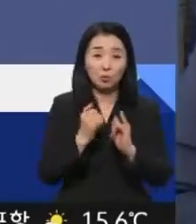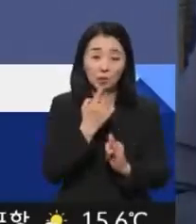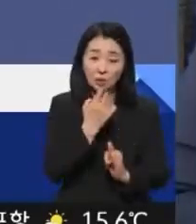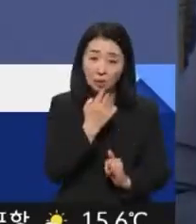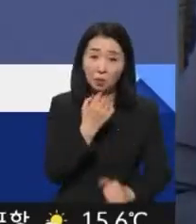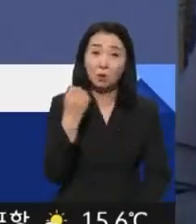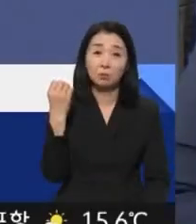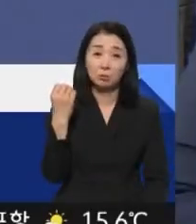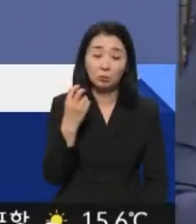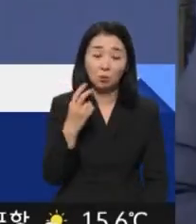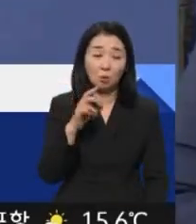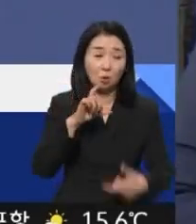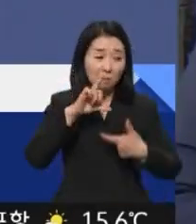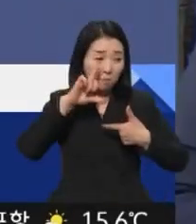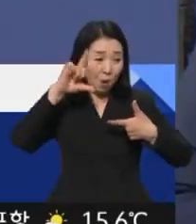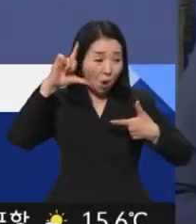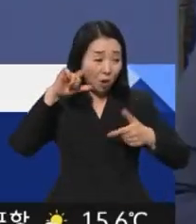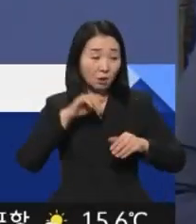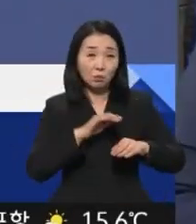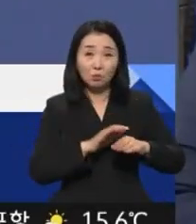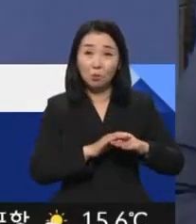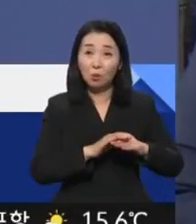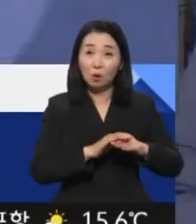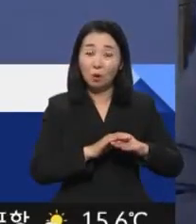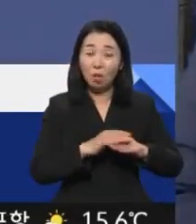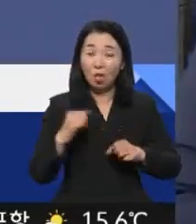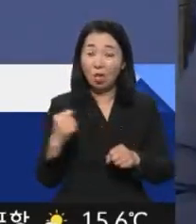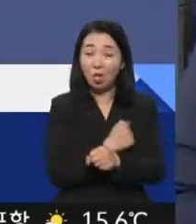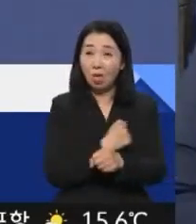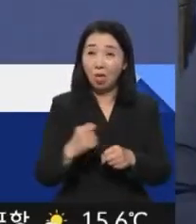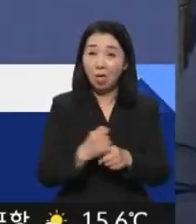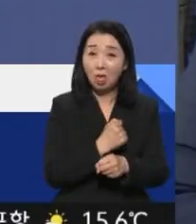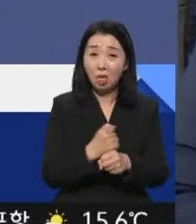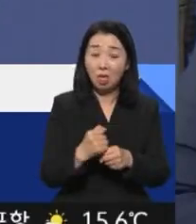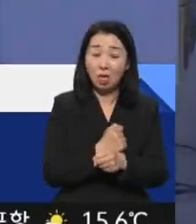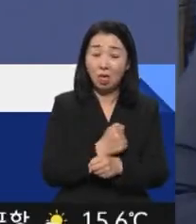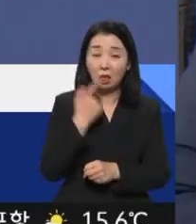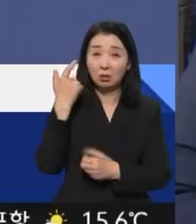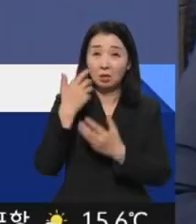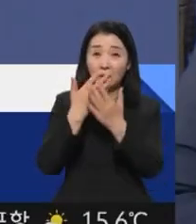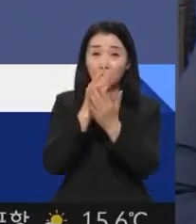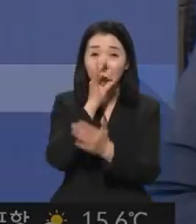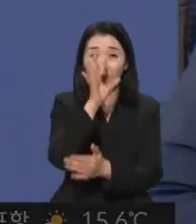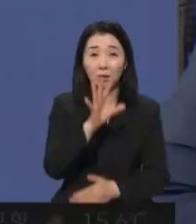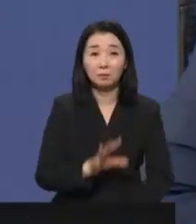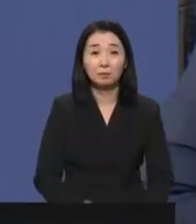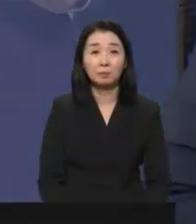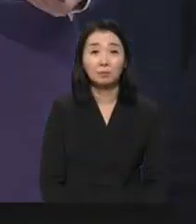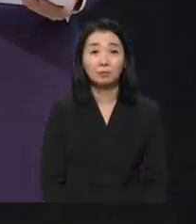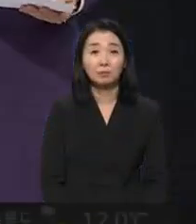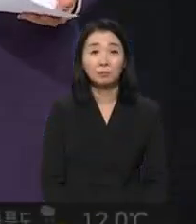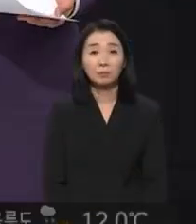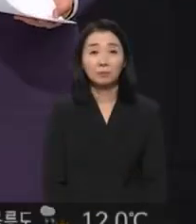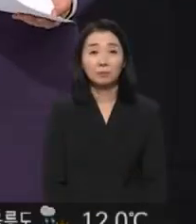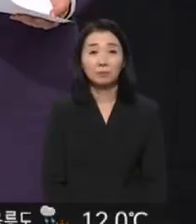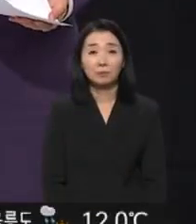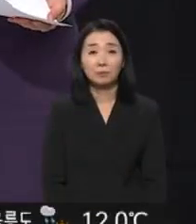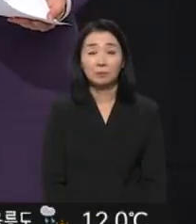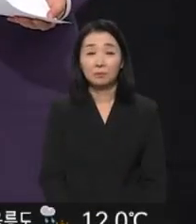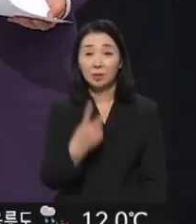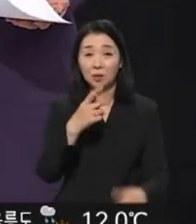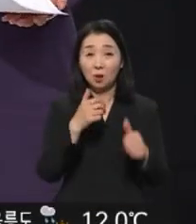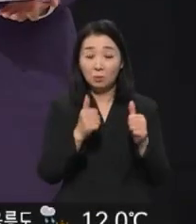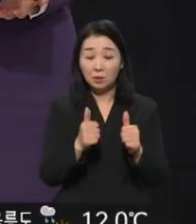생명과 명예를 놓고 근거 없는 조작은 상상할 수도 없습니다. 앞서